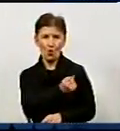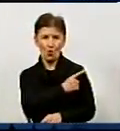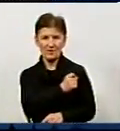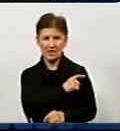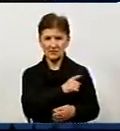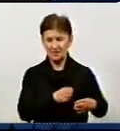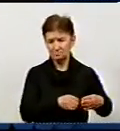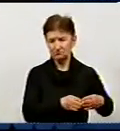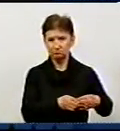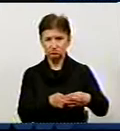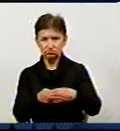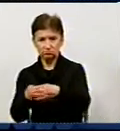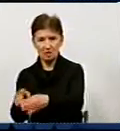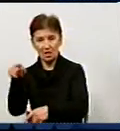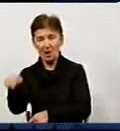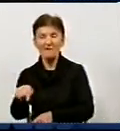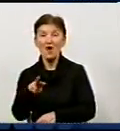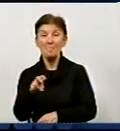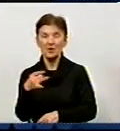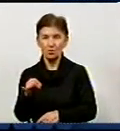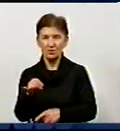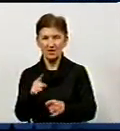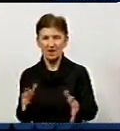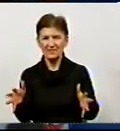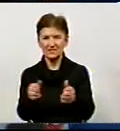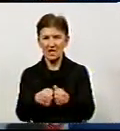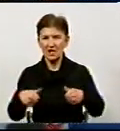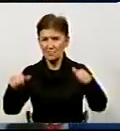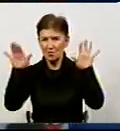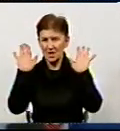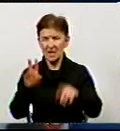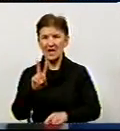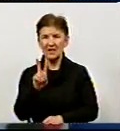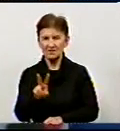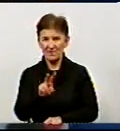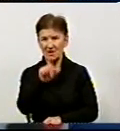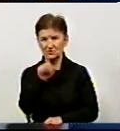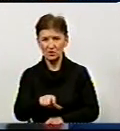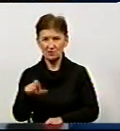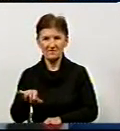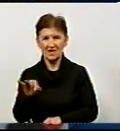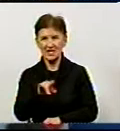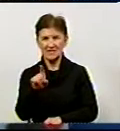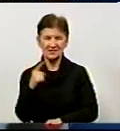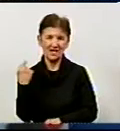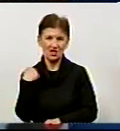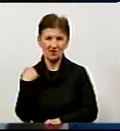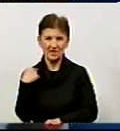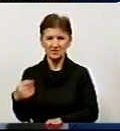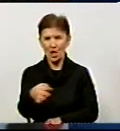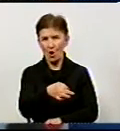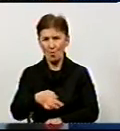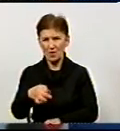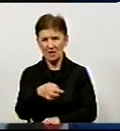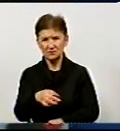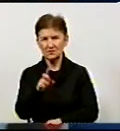Маріуполь. 24 моряків взяли в полон російські військові. Серед них є два уроженця Кіровоградської області. Це капітан броньованого артилерійського